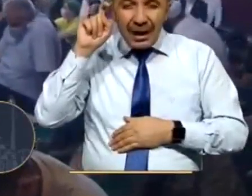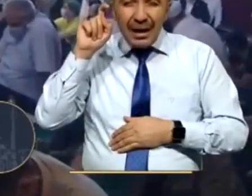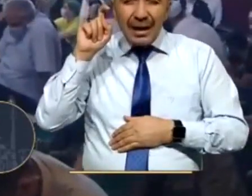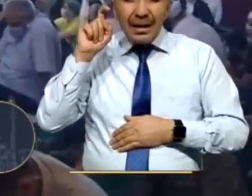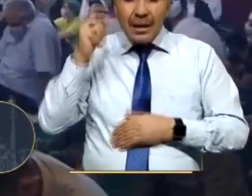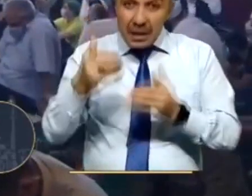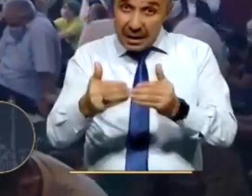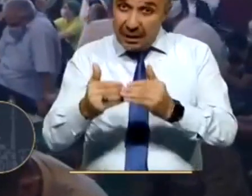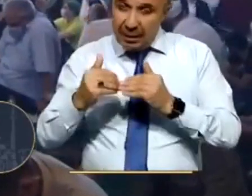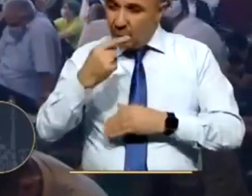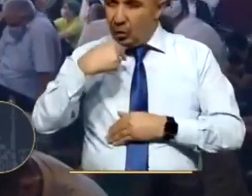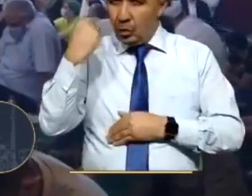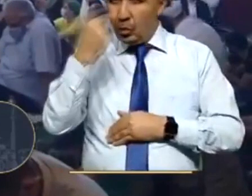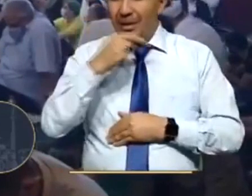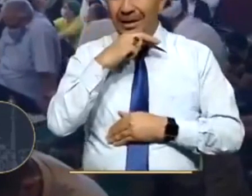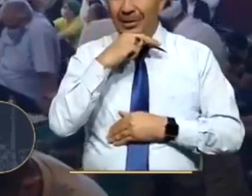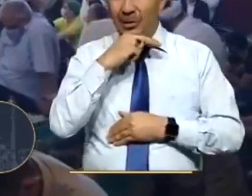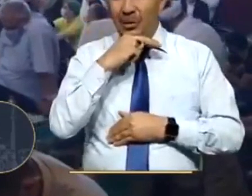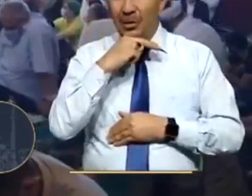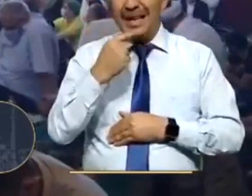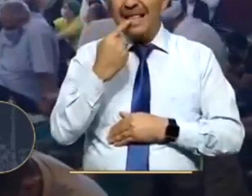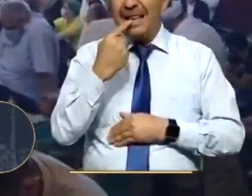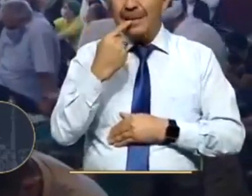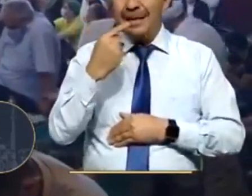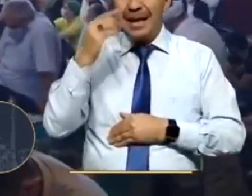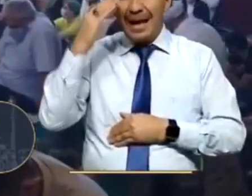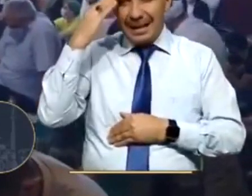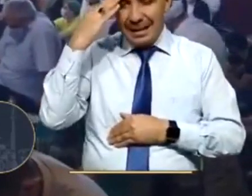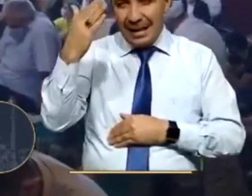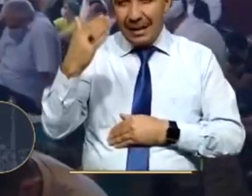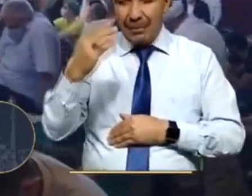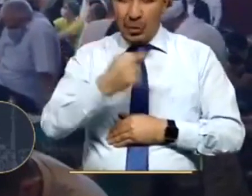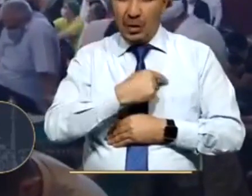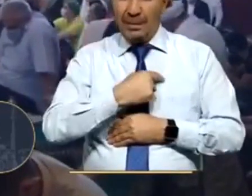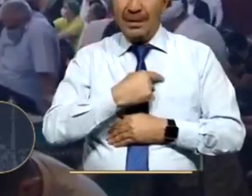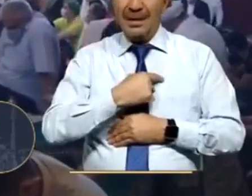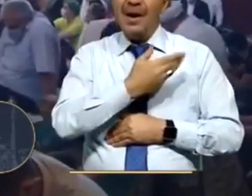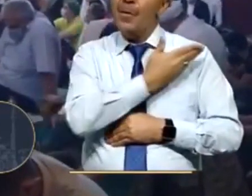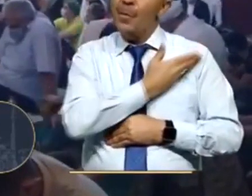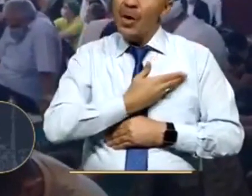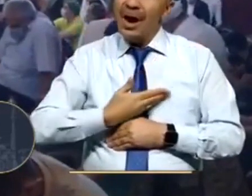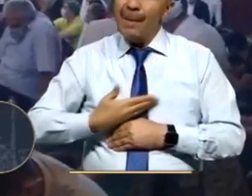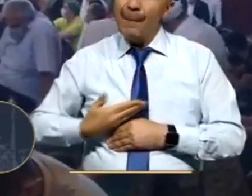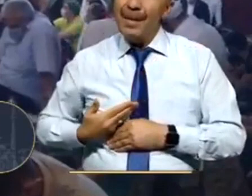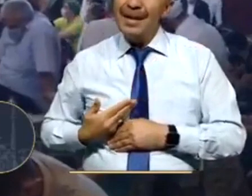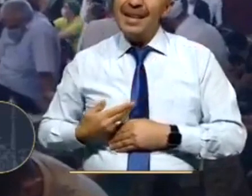tebessümü, dilimize selamı ve yüreğimize muhabbeti nakşetmeliyiz.